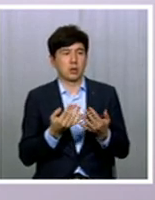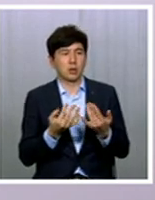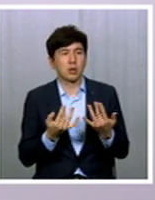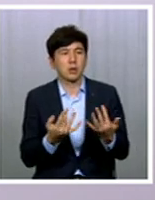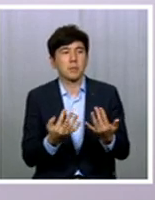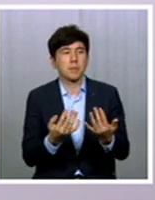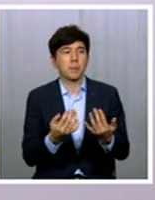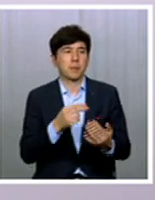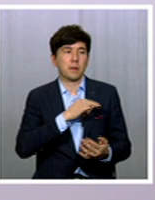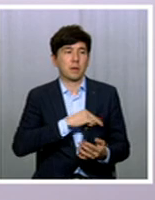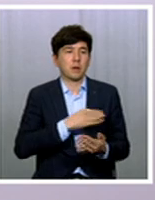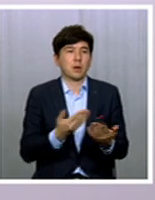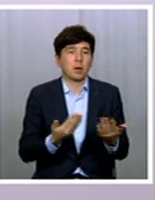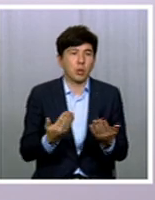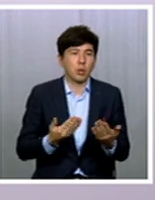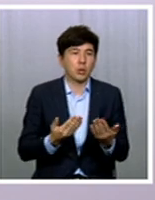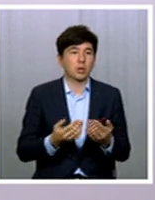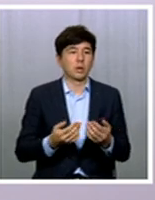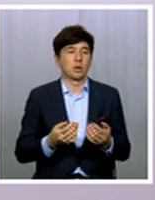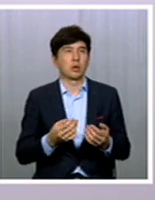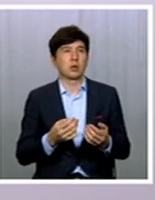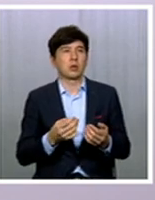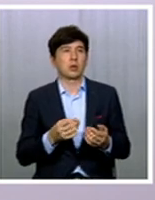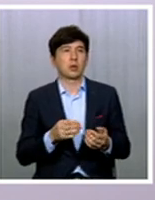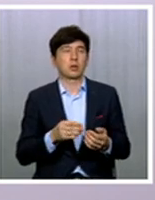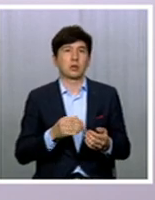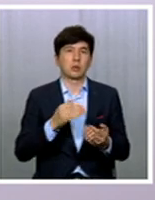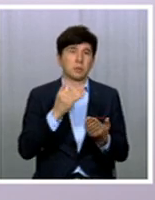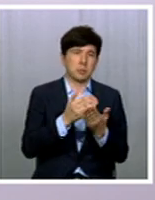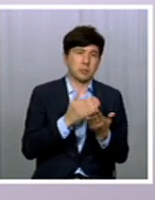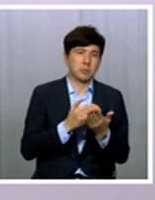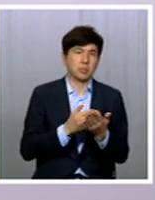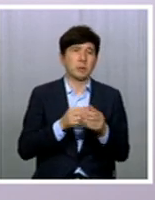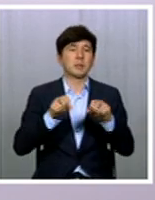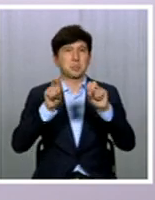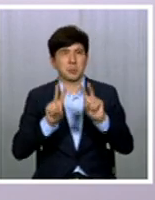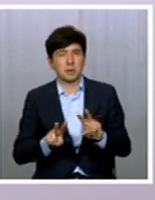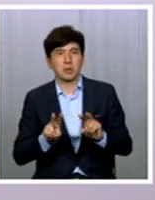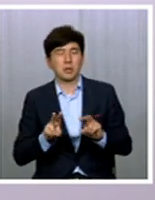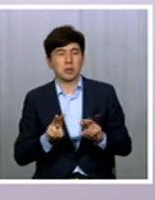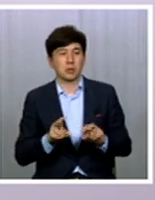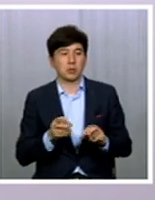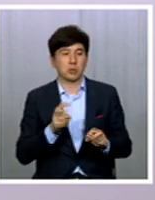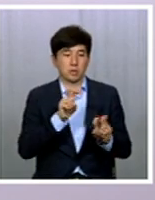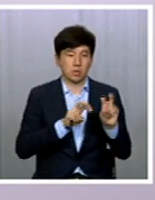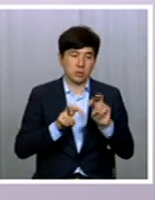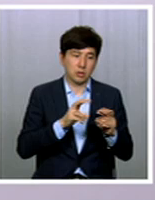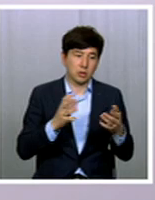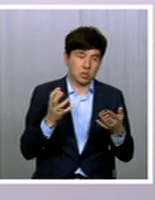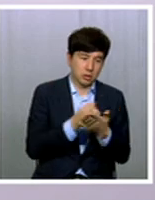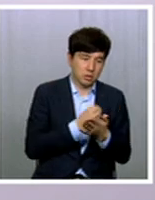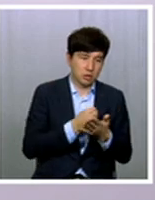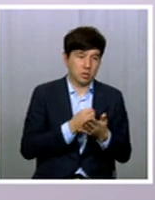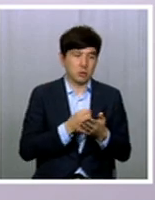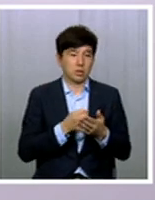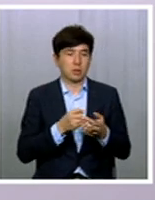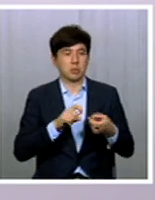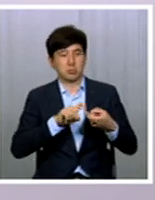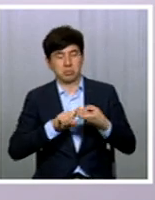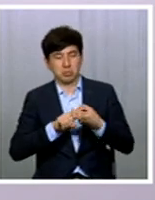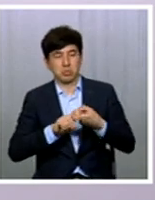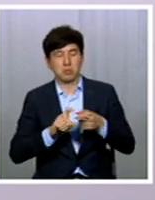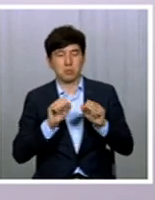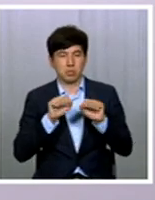арқылы жұмысты іздеп жүрген адамдар, кәсіпкерлер, мамандар өздеріне қажетті жұмыс орындарымен байланыс орнату үшін